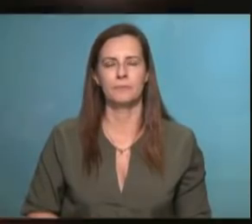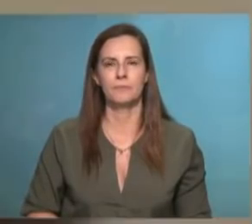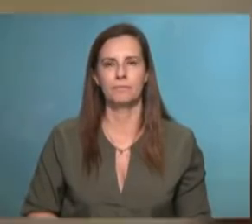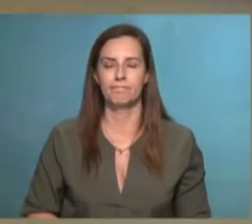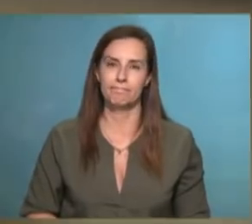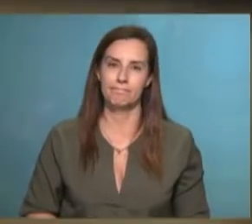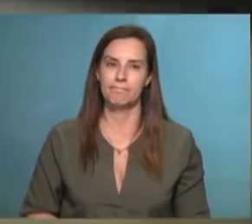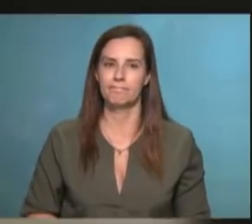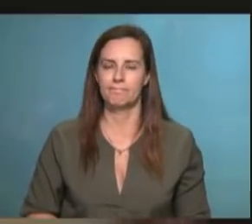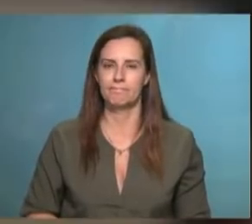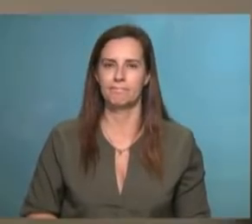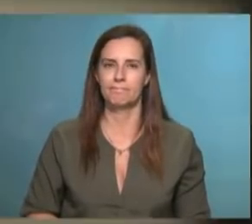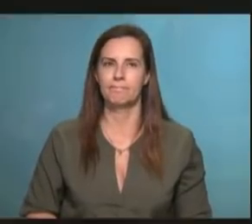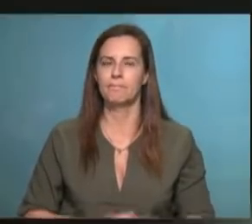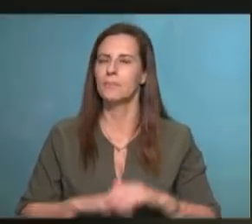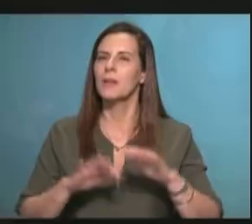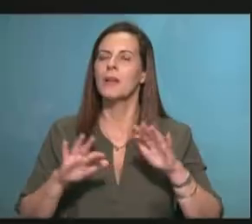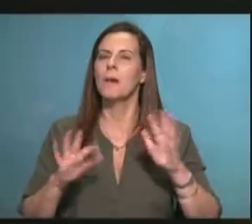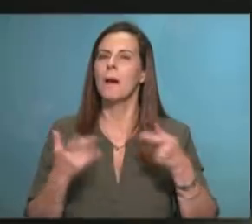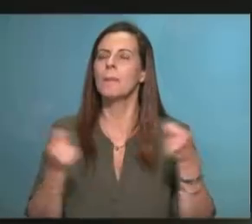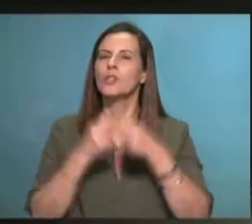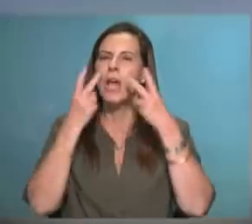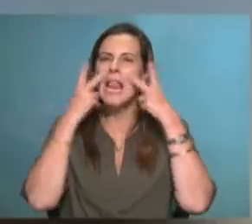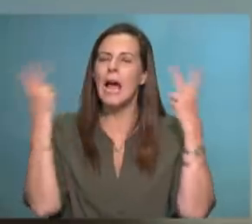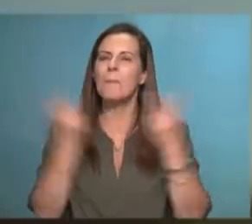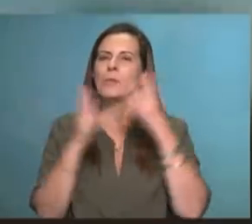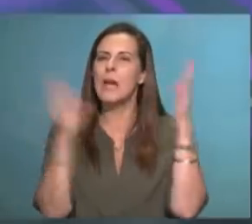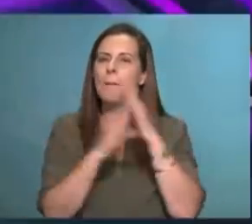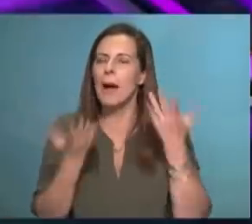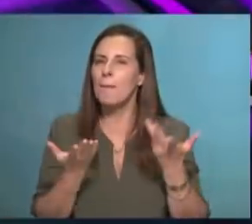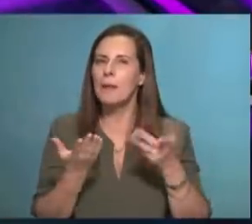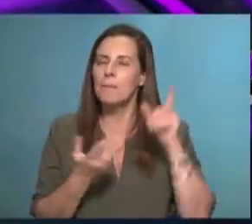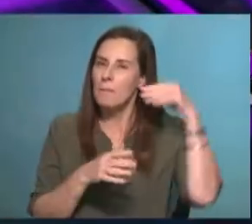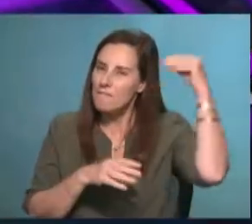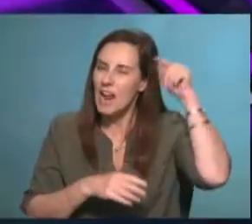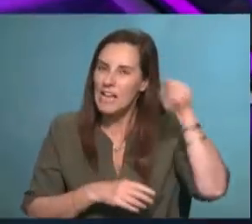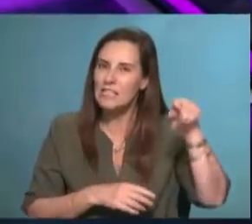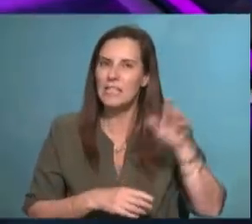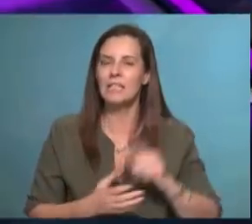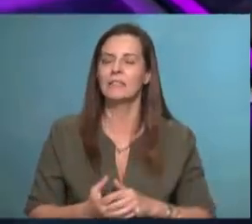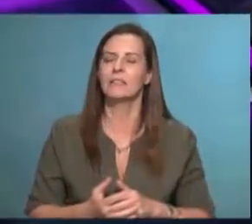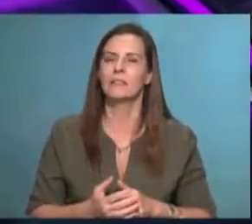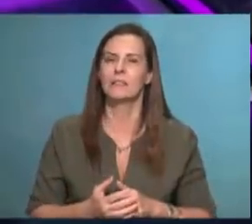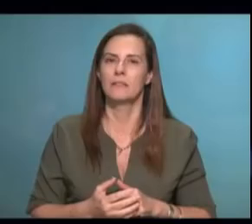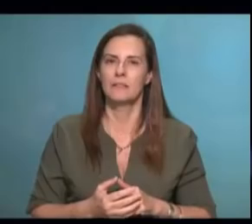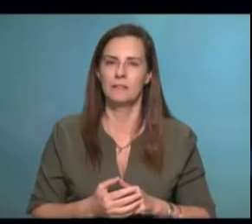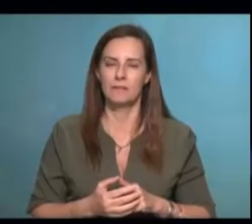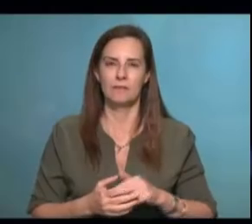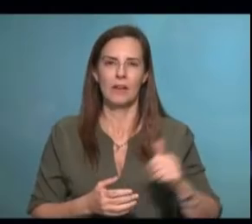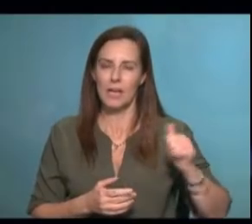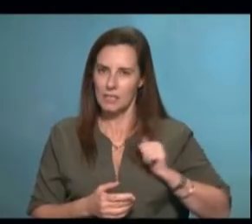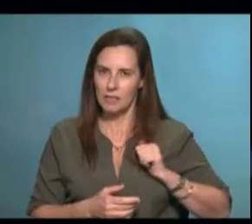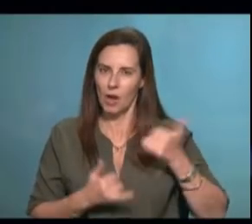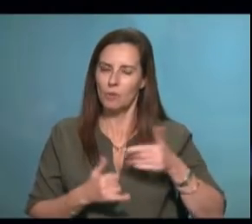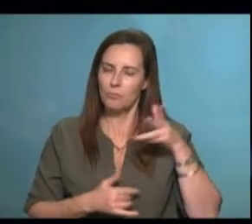אוקיי, מה אתה שומע גל על המצוד מהצד הפלסטיני, מהמקורות שלך? אז תראי, קודם כל, הכוחות צהל היו היום בבית.